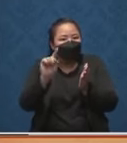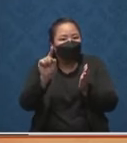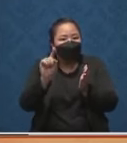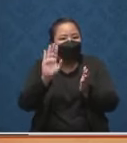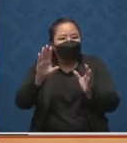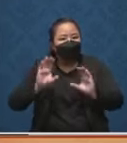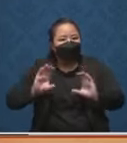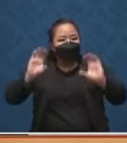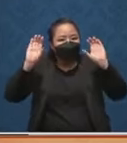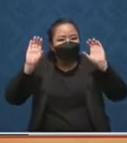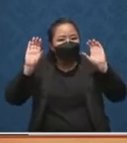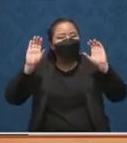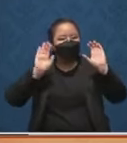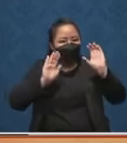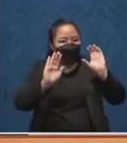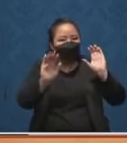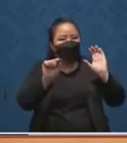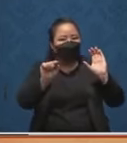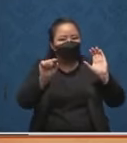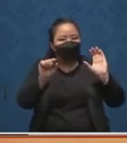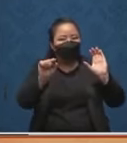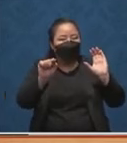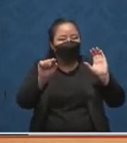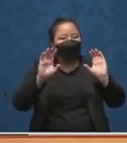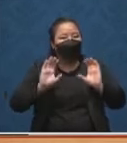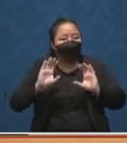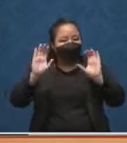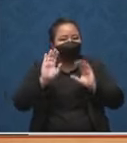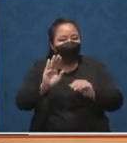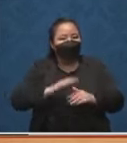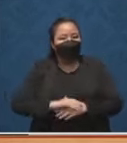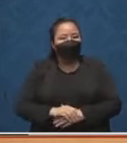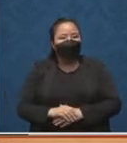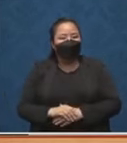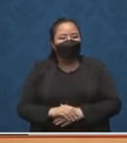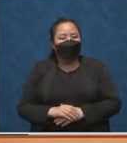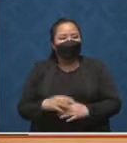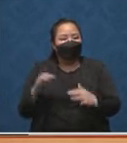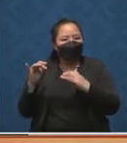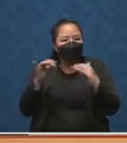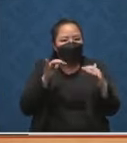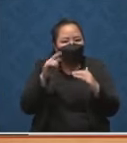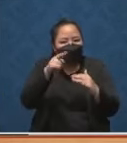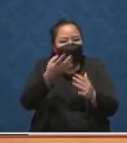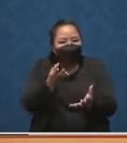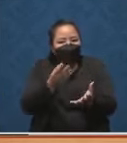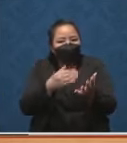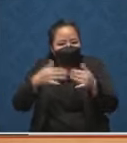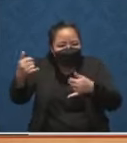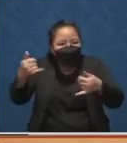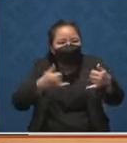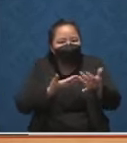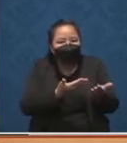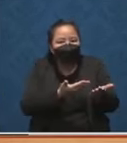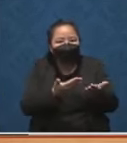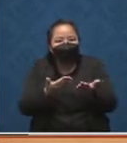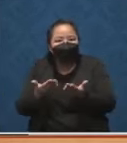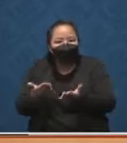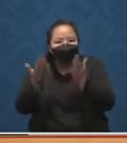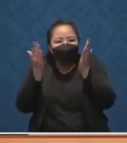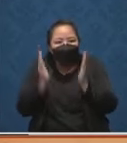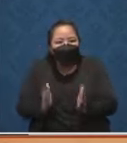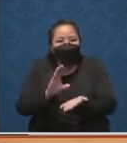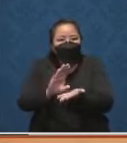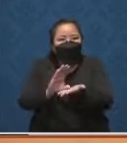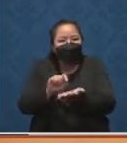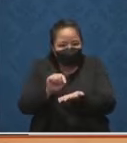จะต้องเป็นนโยบายจากรัฐบาลเช่นถ้าจะต้องเจรจาดึงดูดนักลงทุนรายใหม่เข้ามาที่ไม่ได้อยู่ในตล